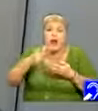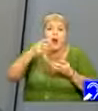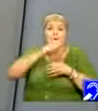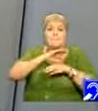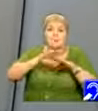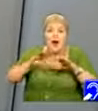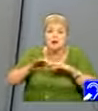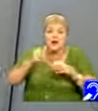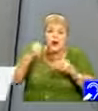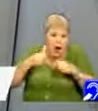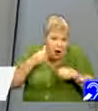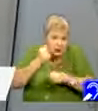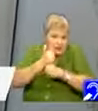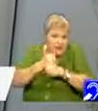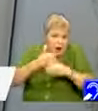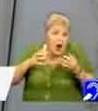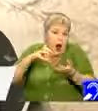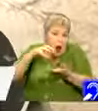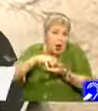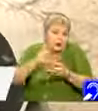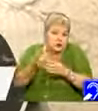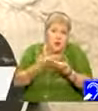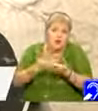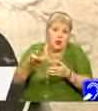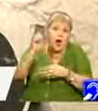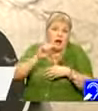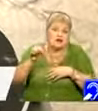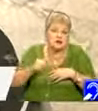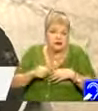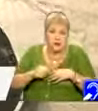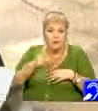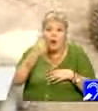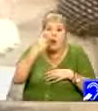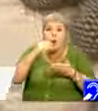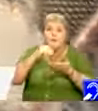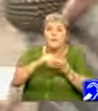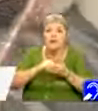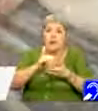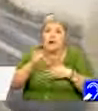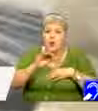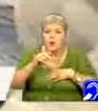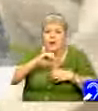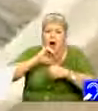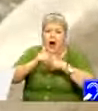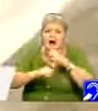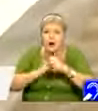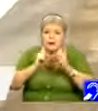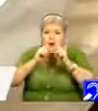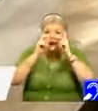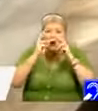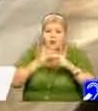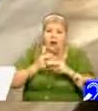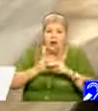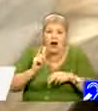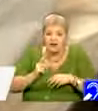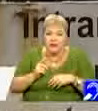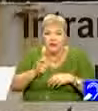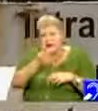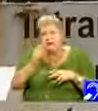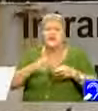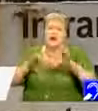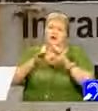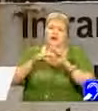pentru alți pacienți. În ultimele 10 zile, peste 1000 de copii din Arad au fost testați pozitiv, nu au forme grave, dar mulți